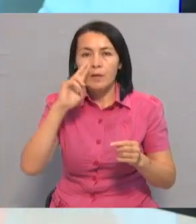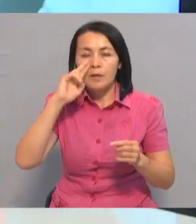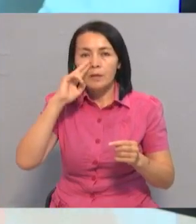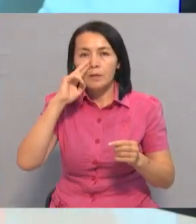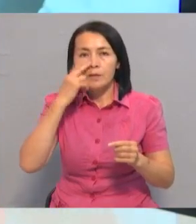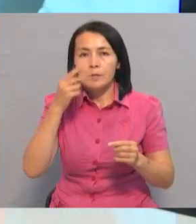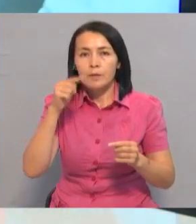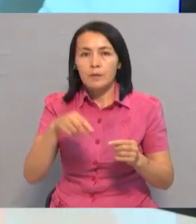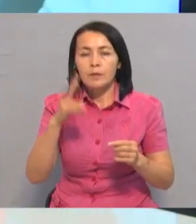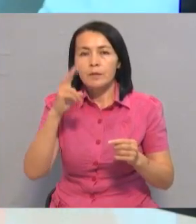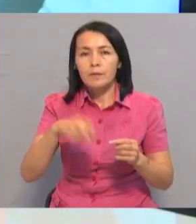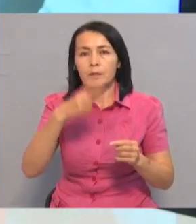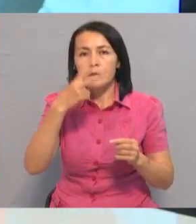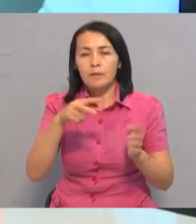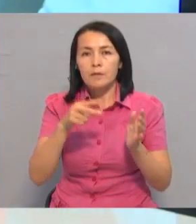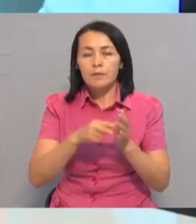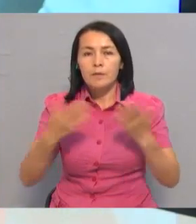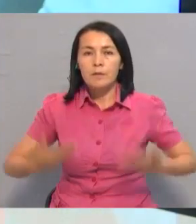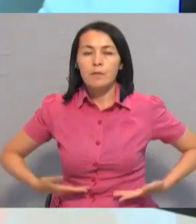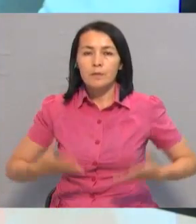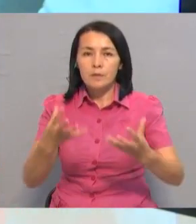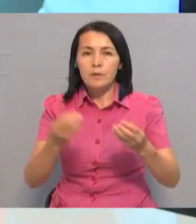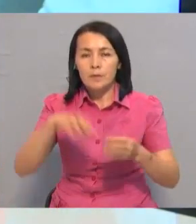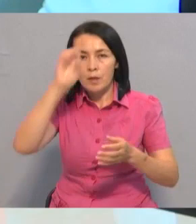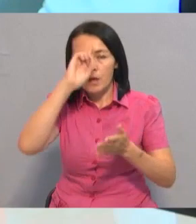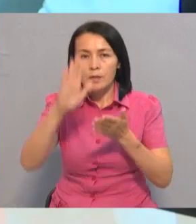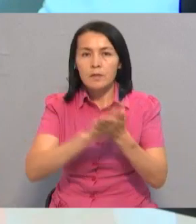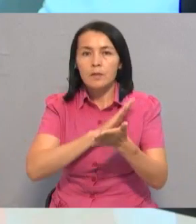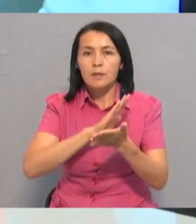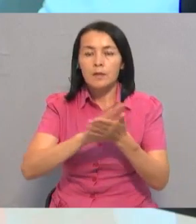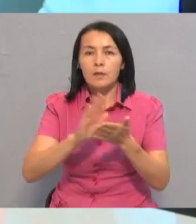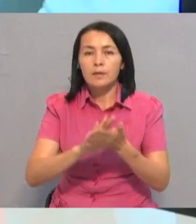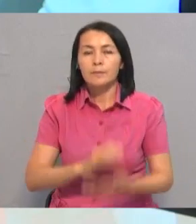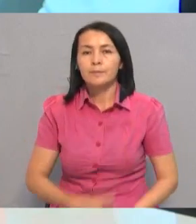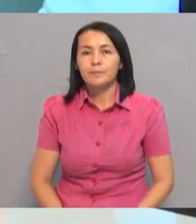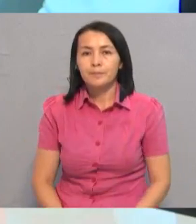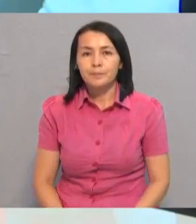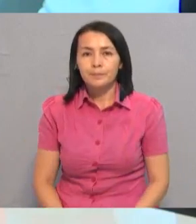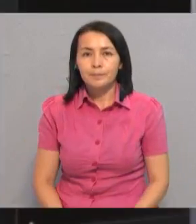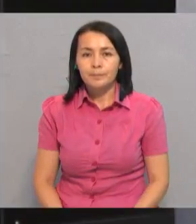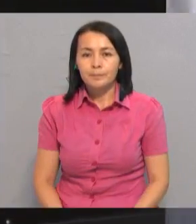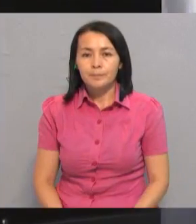в Шымкенте 228 жителей получили государственные Гранты безвозмездно